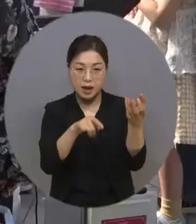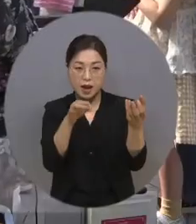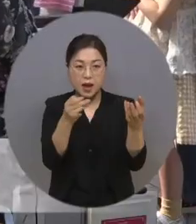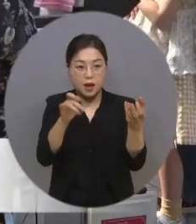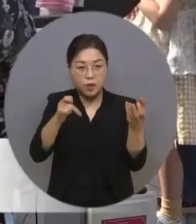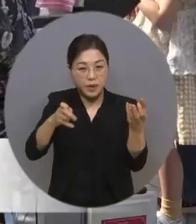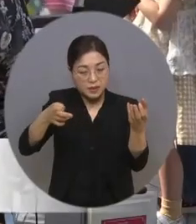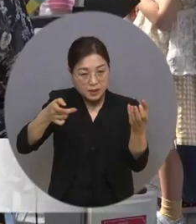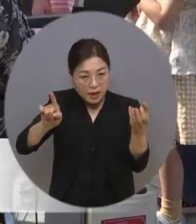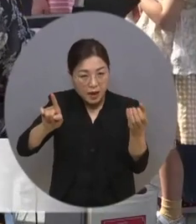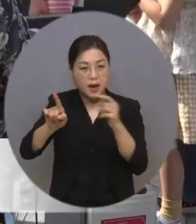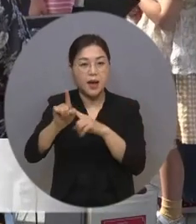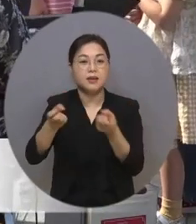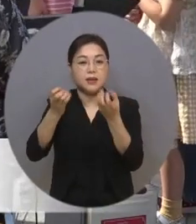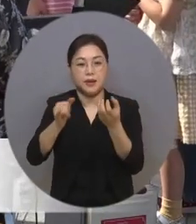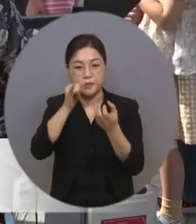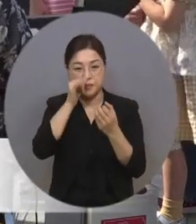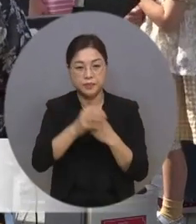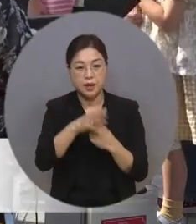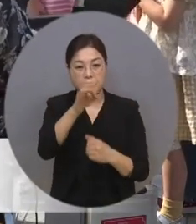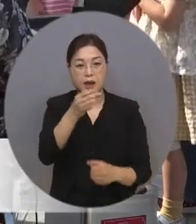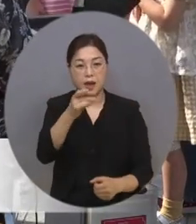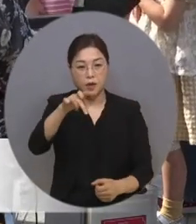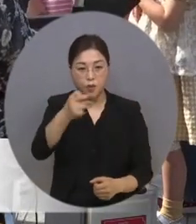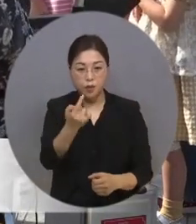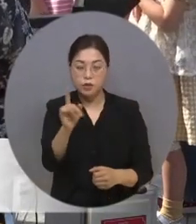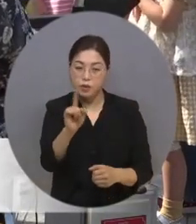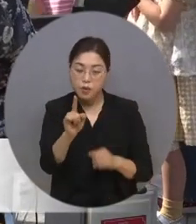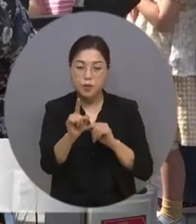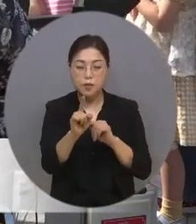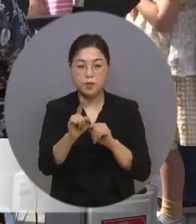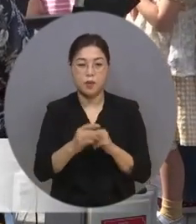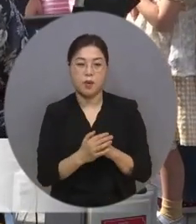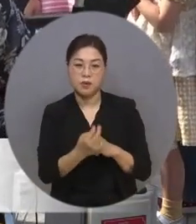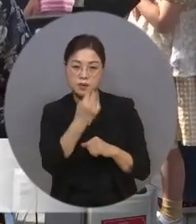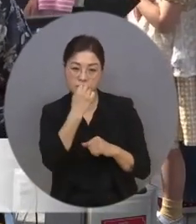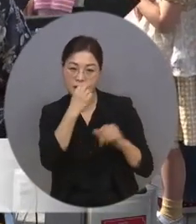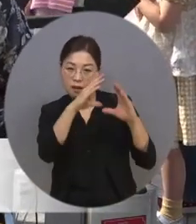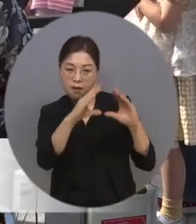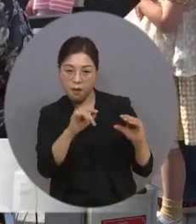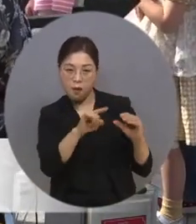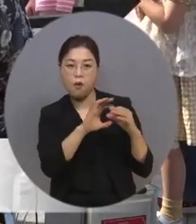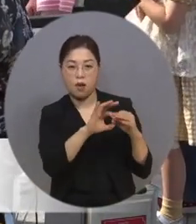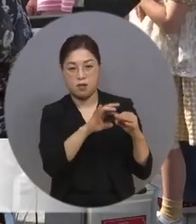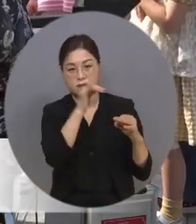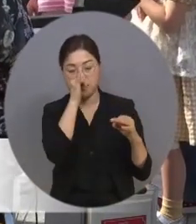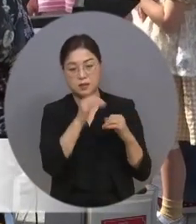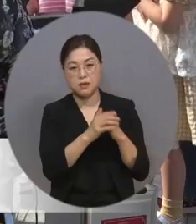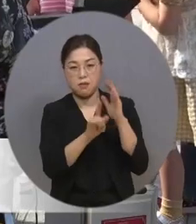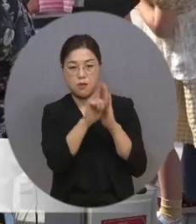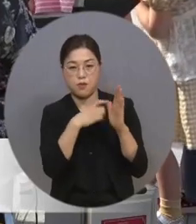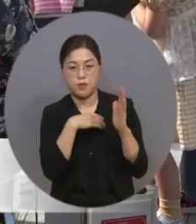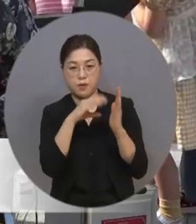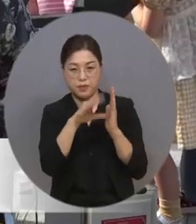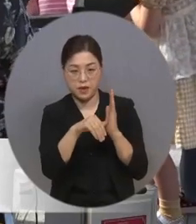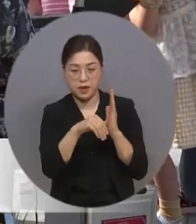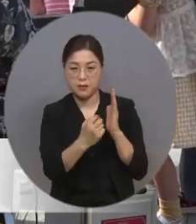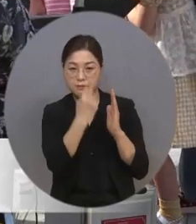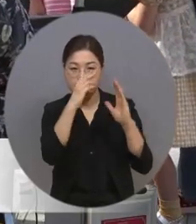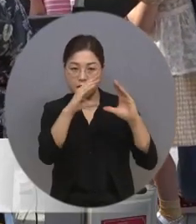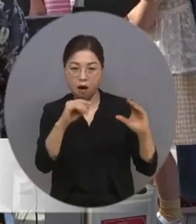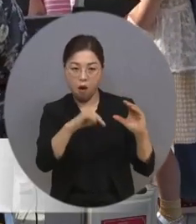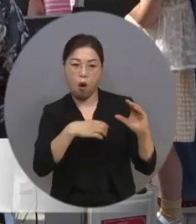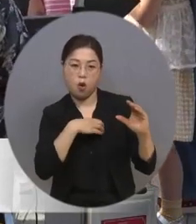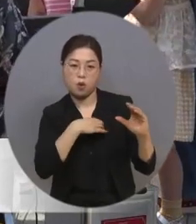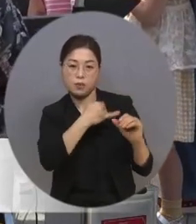열었습니다. 에코라고 하면 생태잖아요. 기후위기 시대에 우리 생태가 어려움에 처해 있기 때문에 우리